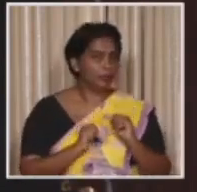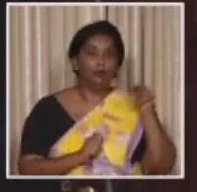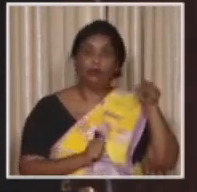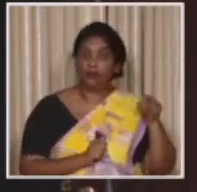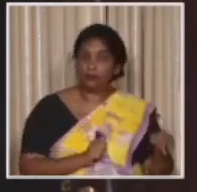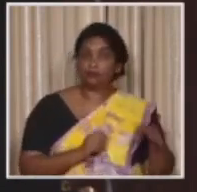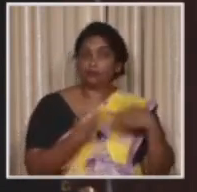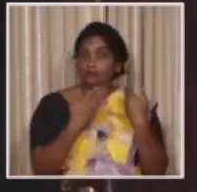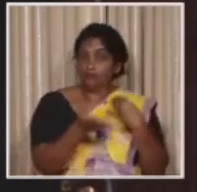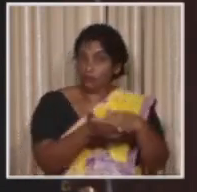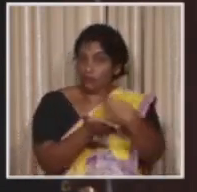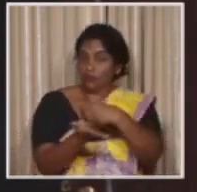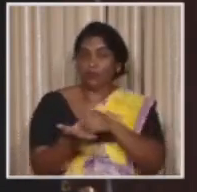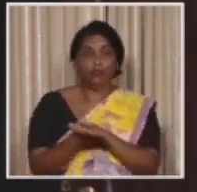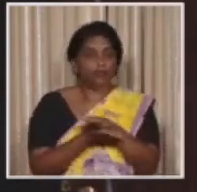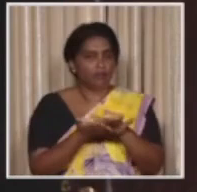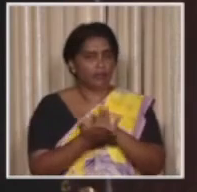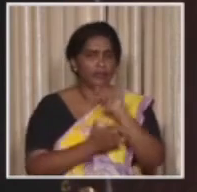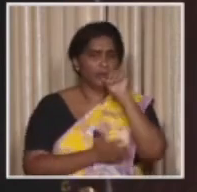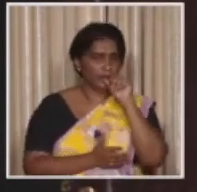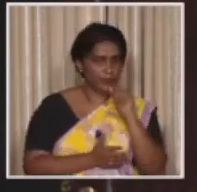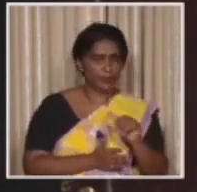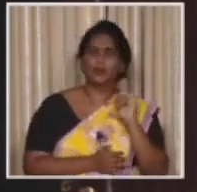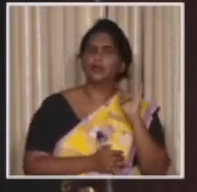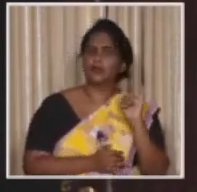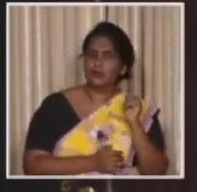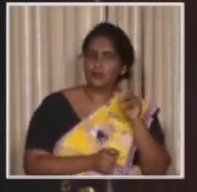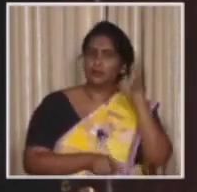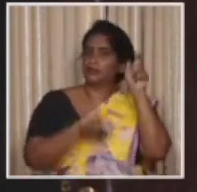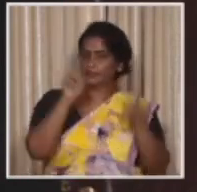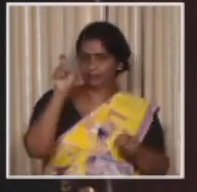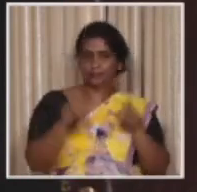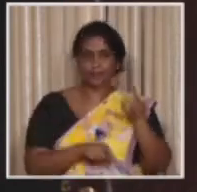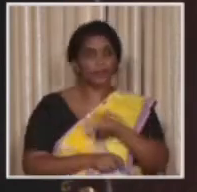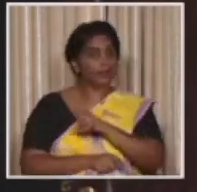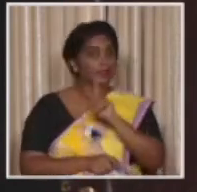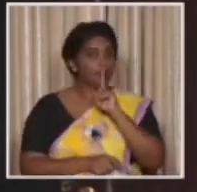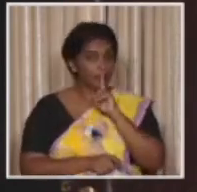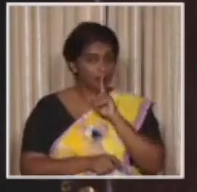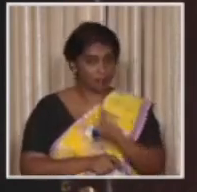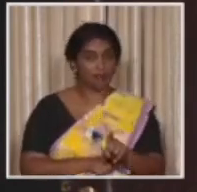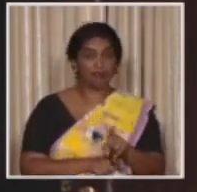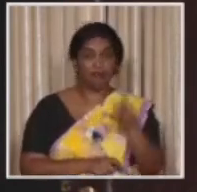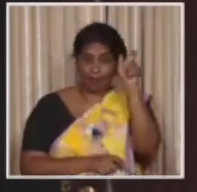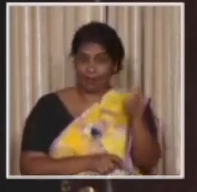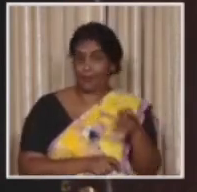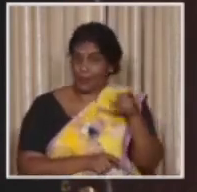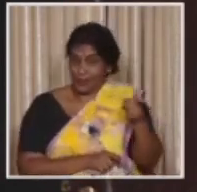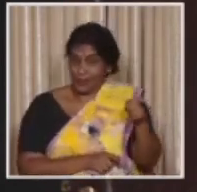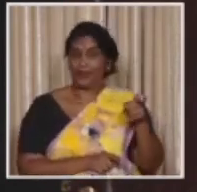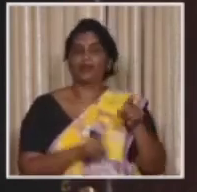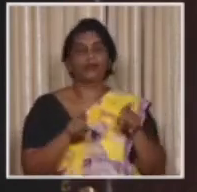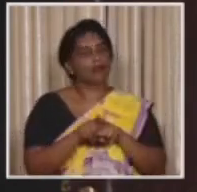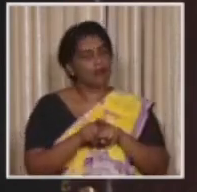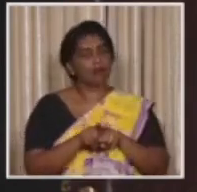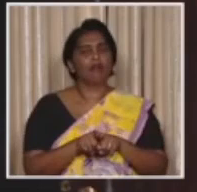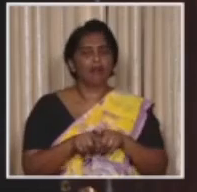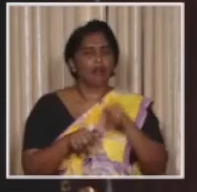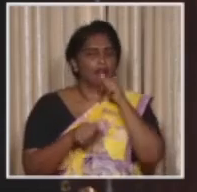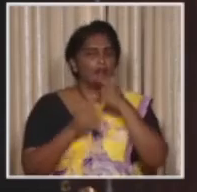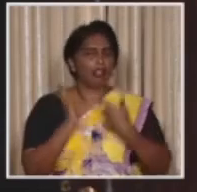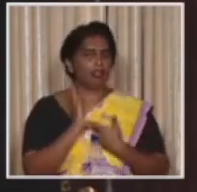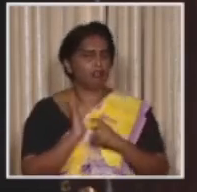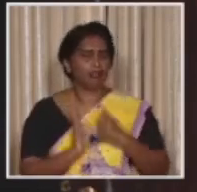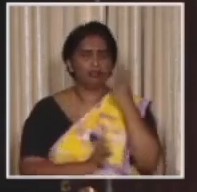මේවා නඩත්තු කිරීම පිළිබඳව ඇත්ත වශයෙන්ම සමහර නිලධාරී ඔය කියන නිලධාරියාම මේ වේලි සම්බන්ධ